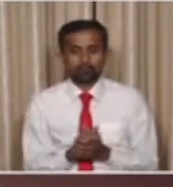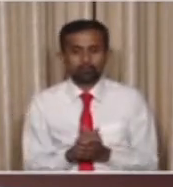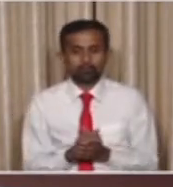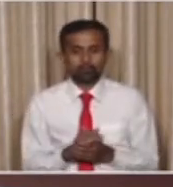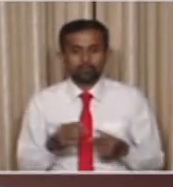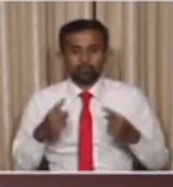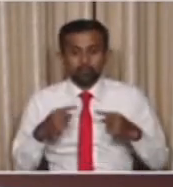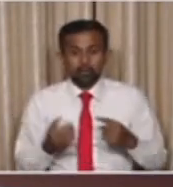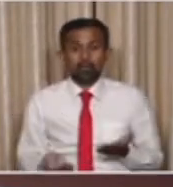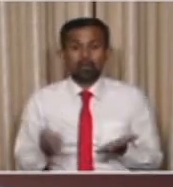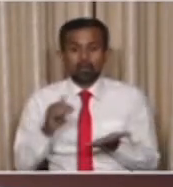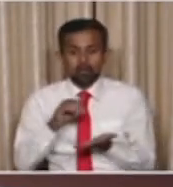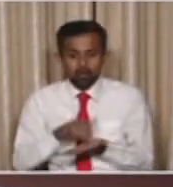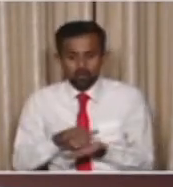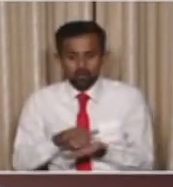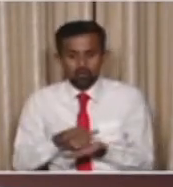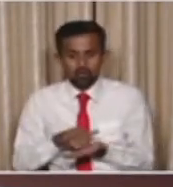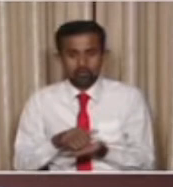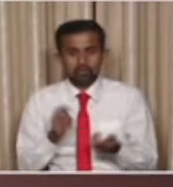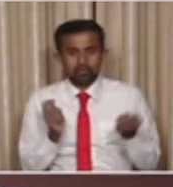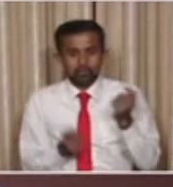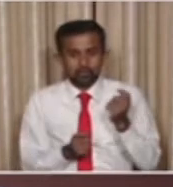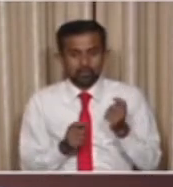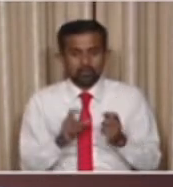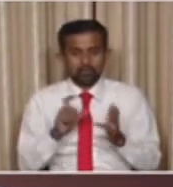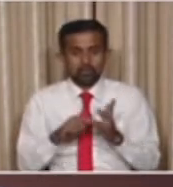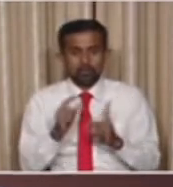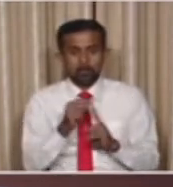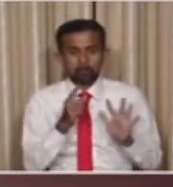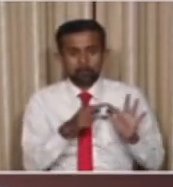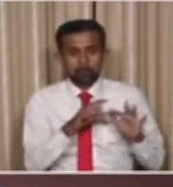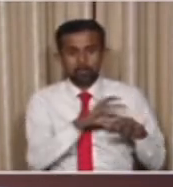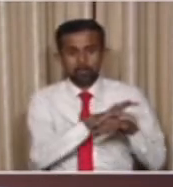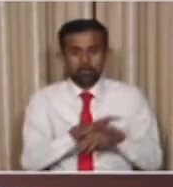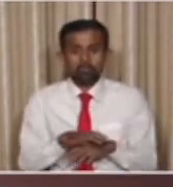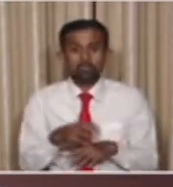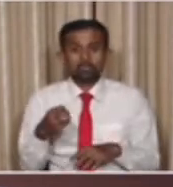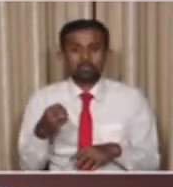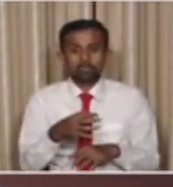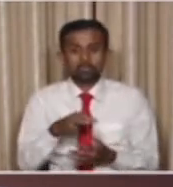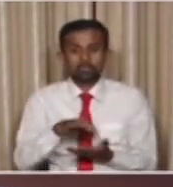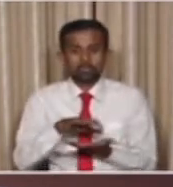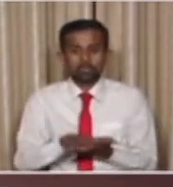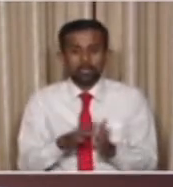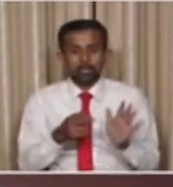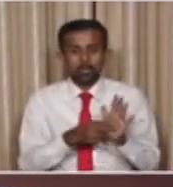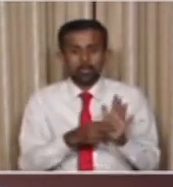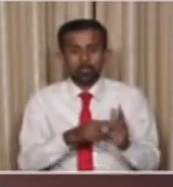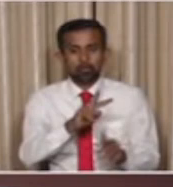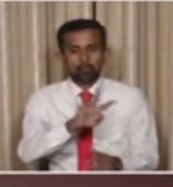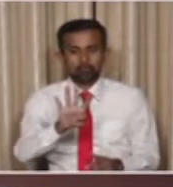කරුණ. ඊට පස්සේ නැවත ක්‍රිකට් ආයතනය කෝප් සභාවට ගෙනීම සඳහා දින තීන්දුව කරා